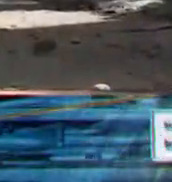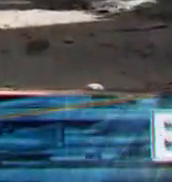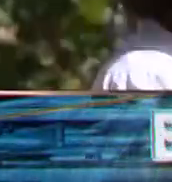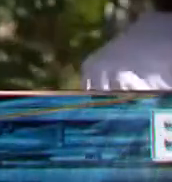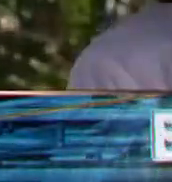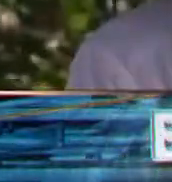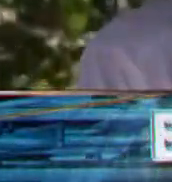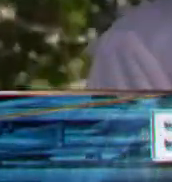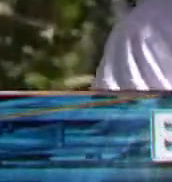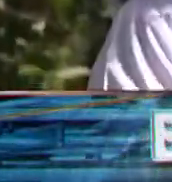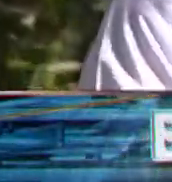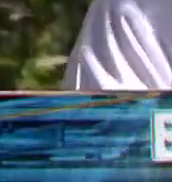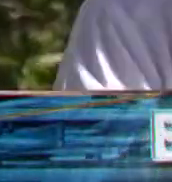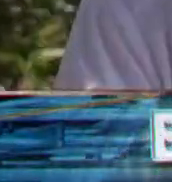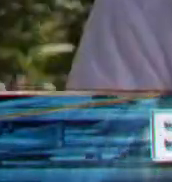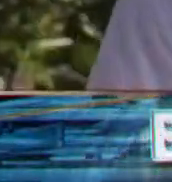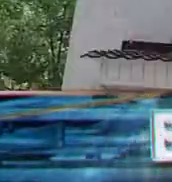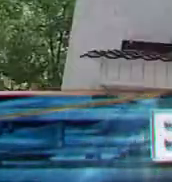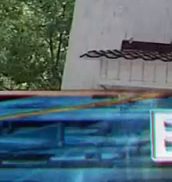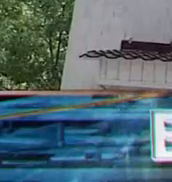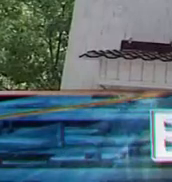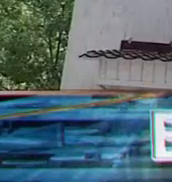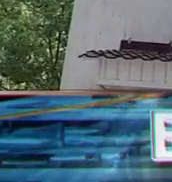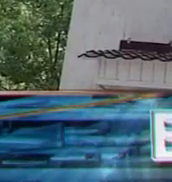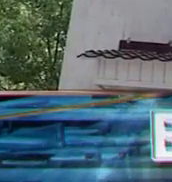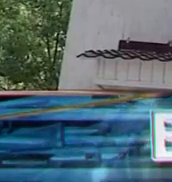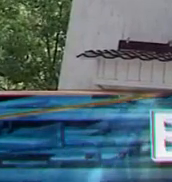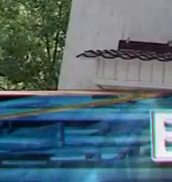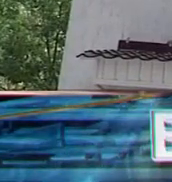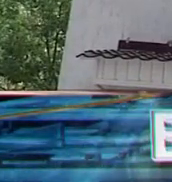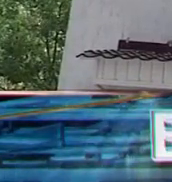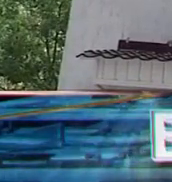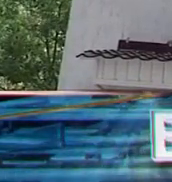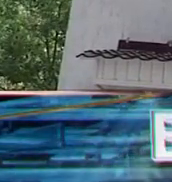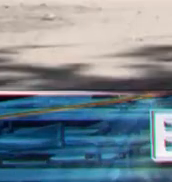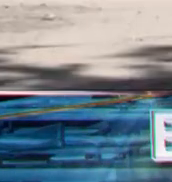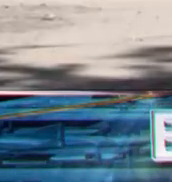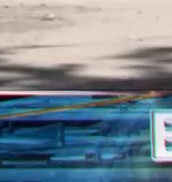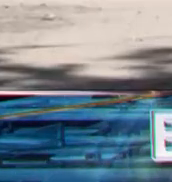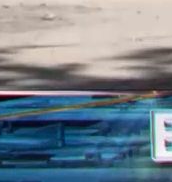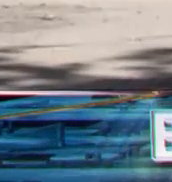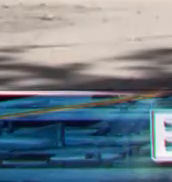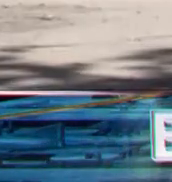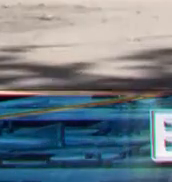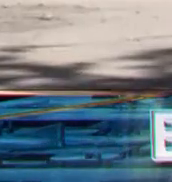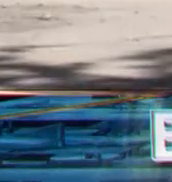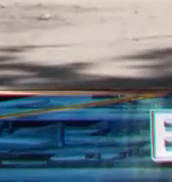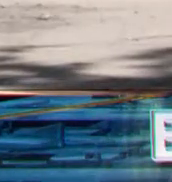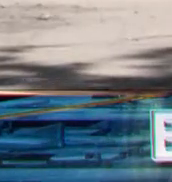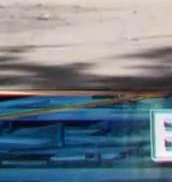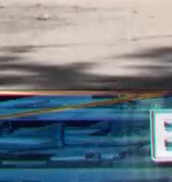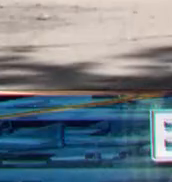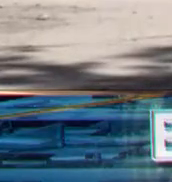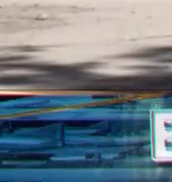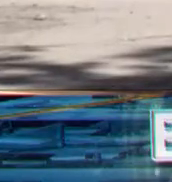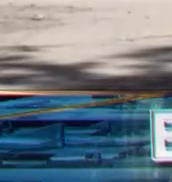Сақтықта қорлық жоқ. Ескелді ауданы індеттің екінші толқынына дайындық үстінде. Провизорный бөлімін ашуға жақсы жағдай жасалынып